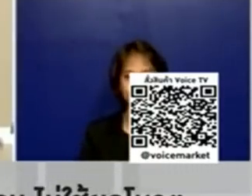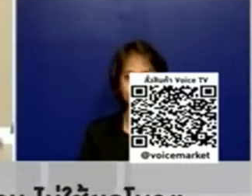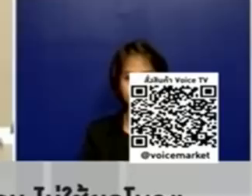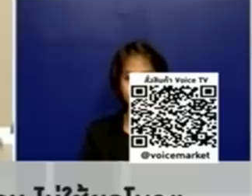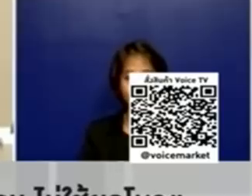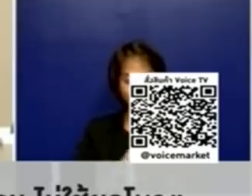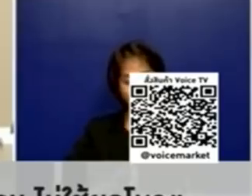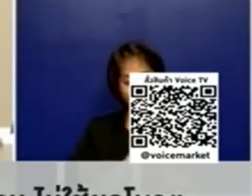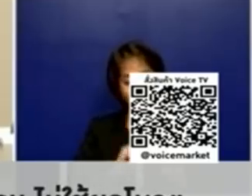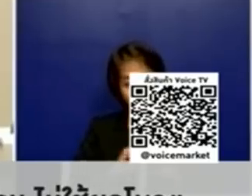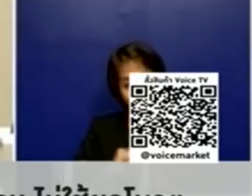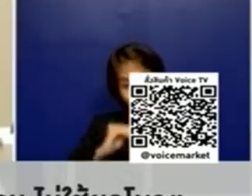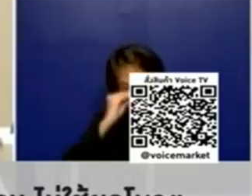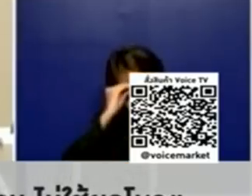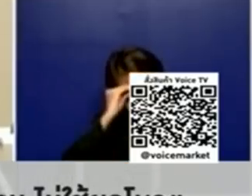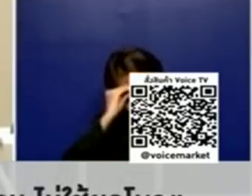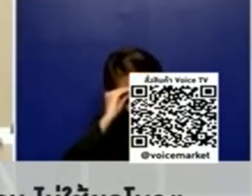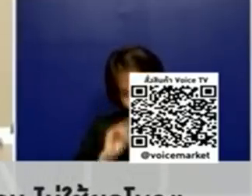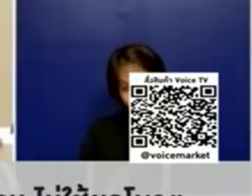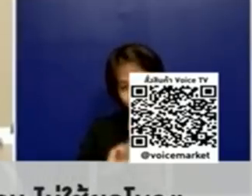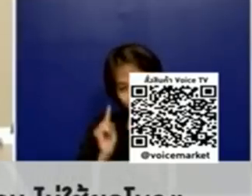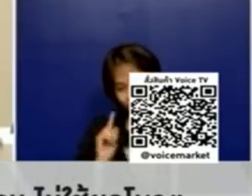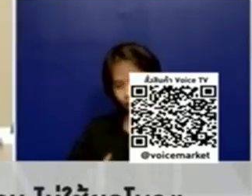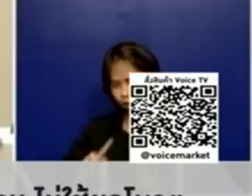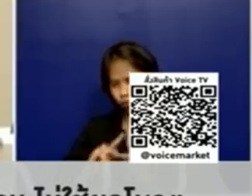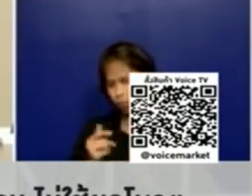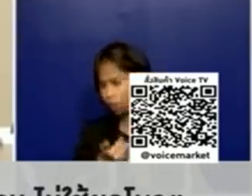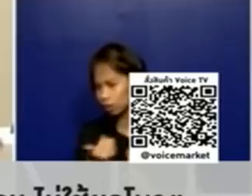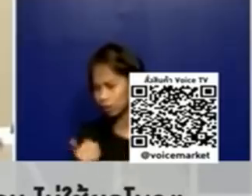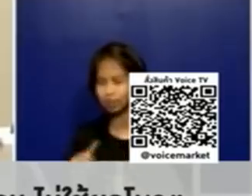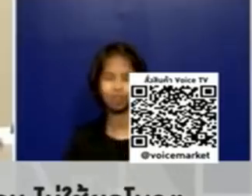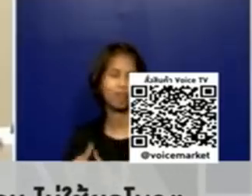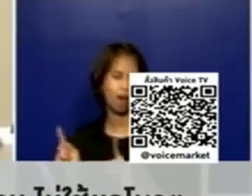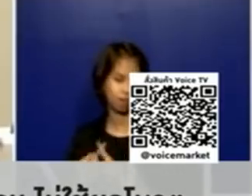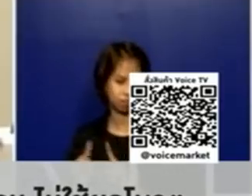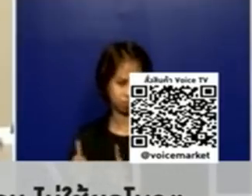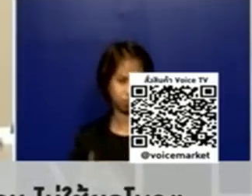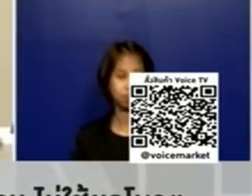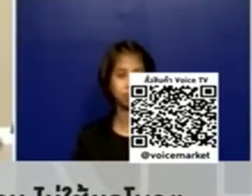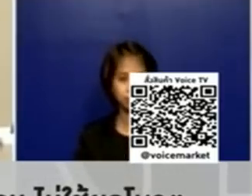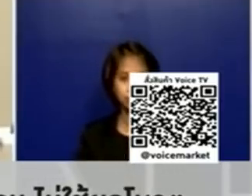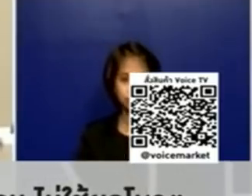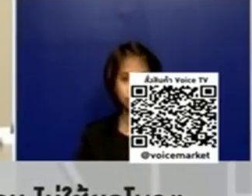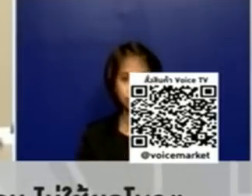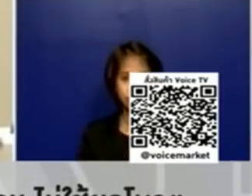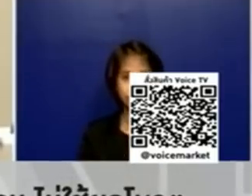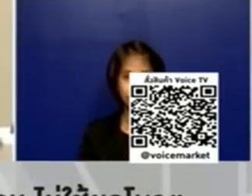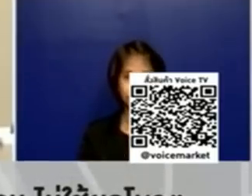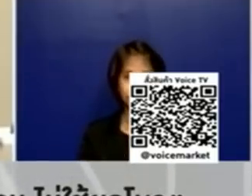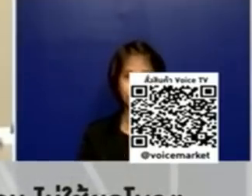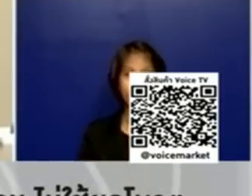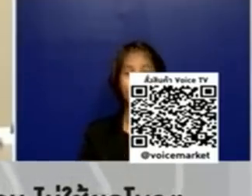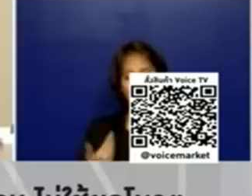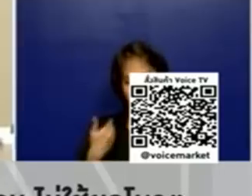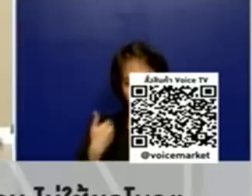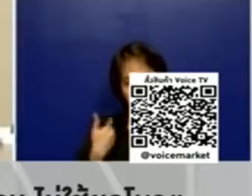ยนะ แต่พลเอกประวิตรนี่ได้เยอะกว่าพลเอกประยุทธ์อีกนะอันนี้ก็สนุกดีนะ ใช่นะครับก็นั่นแหละครับ แล้วก็ย้ำว่ายังจะไม่มีการ